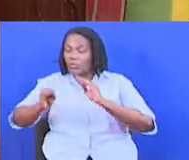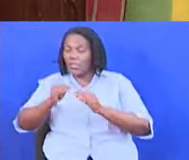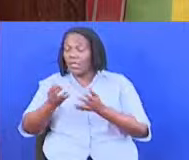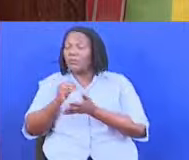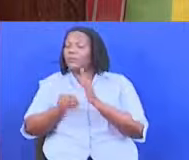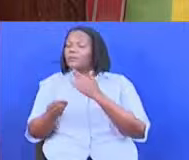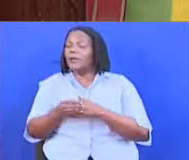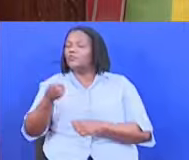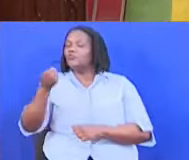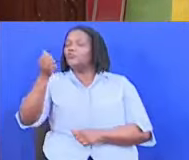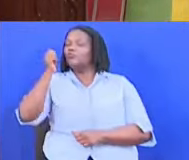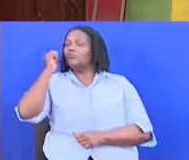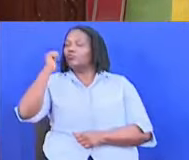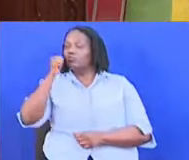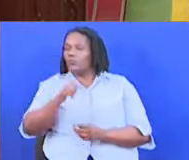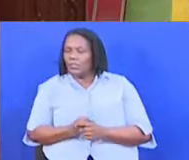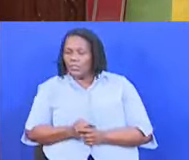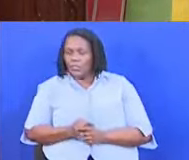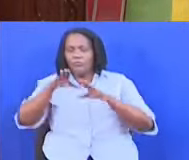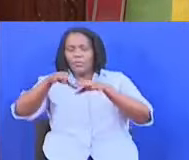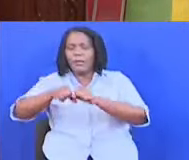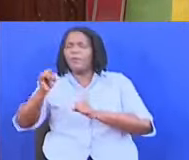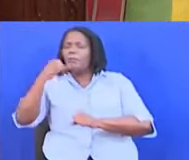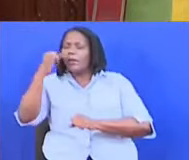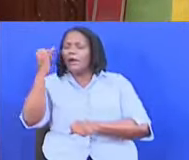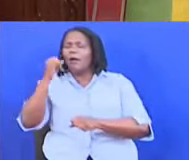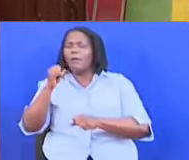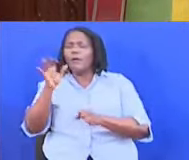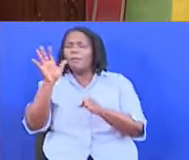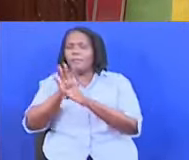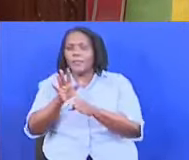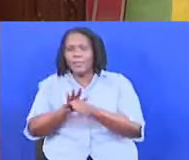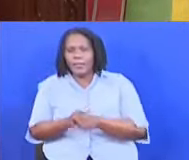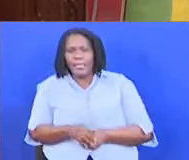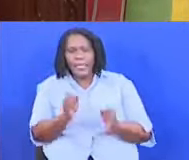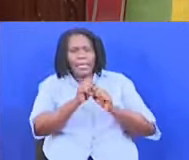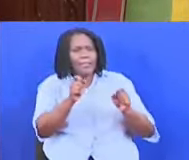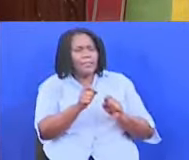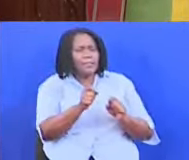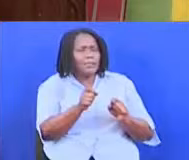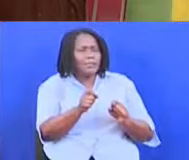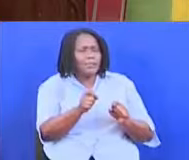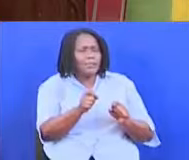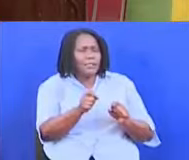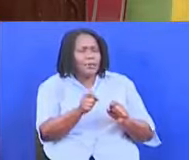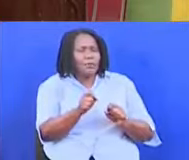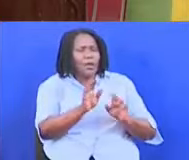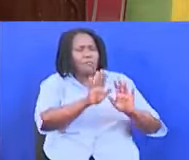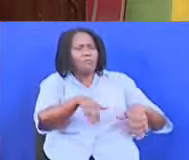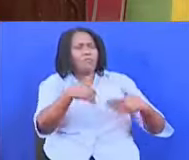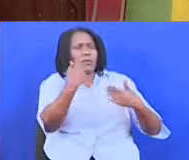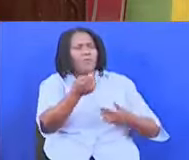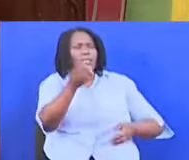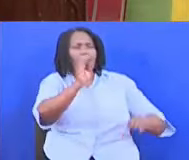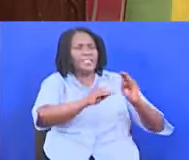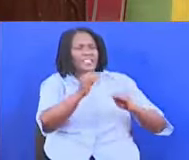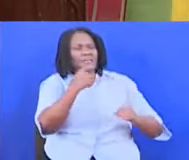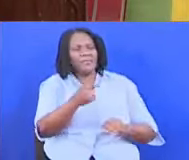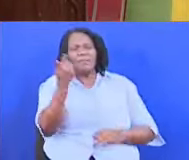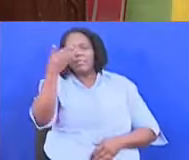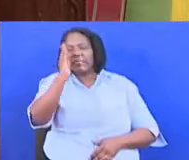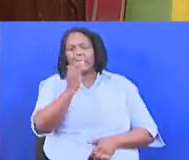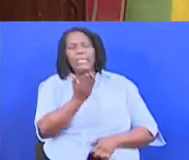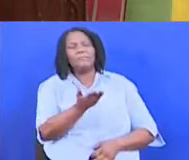juzi hapa kuna kiwango kikubwa sana cha madawa kulevya kilikamatwa. Ingawa jana kuna mdogo wangu mmoja nimemsahau ni nani alikuwa anachangia, akasema kwamba serikali